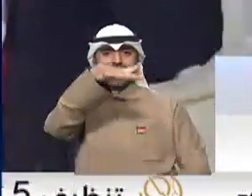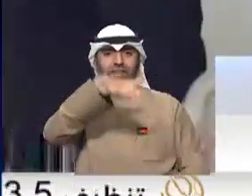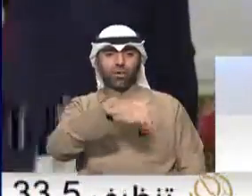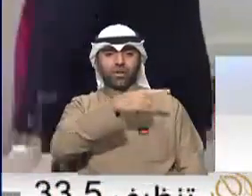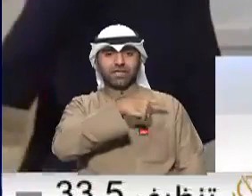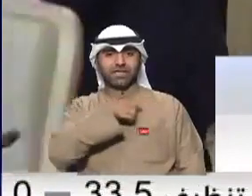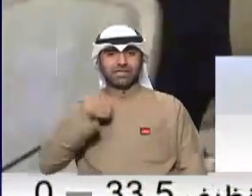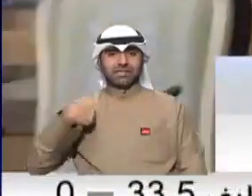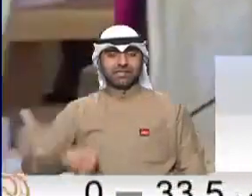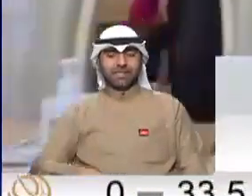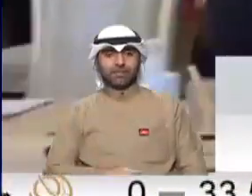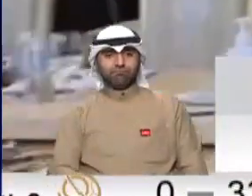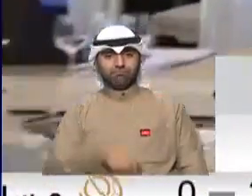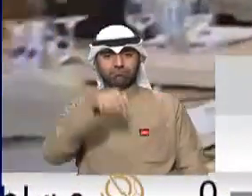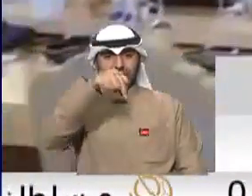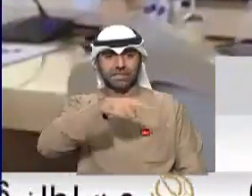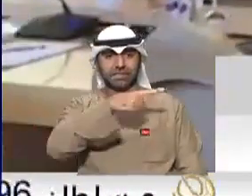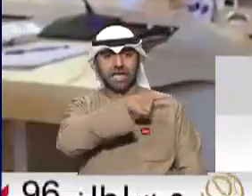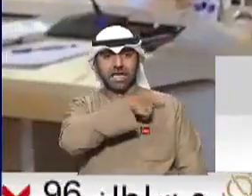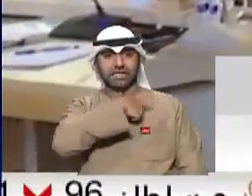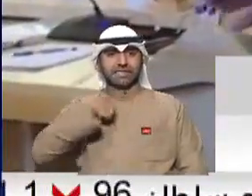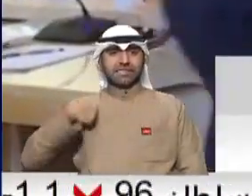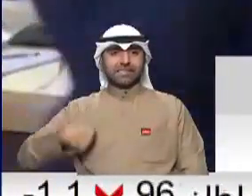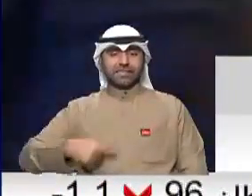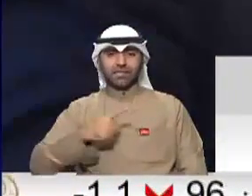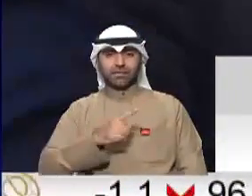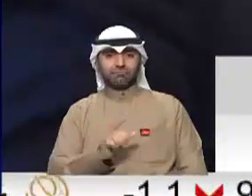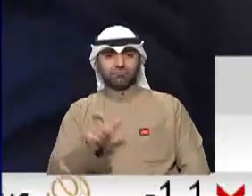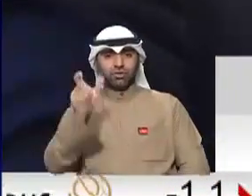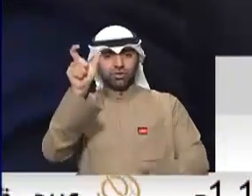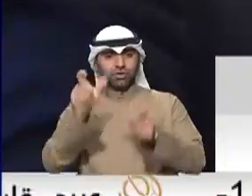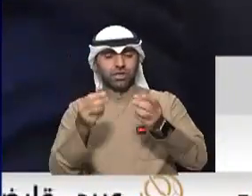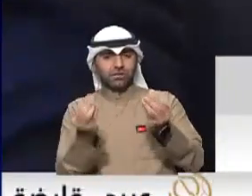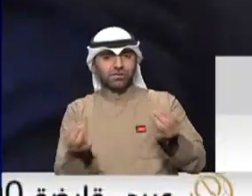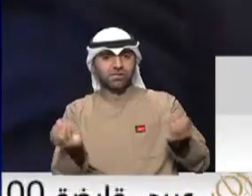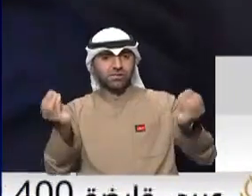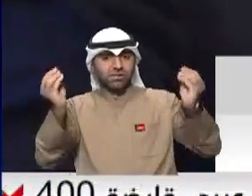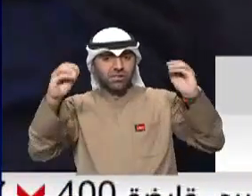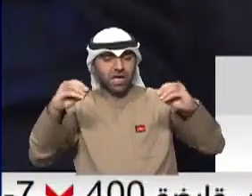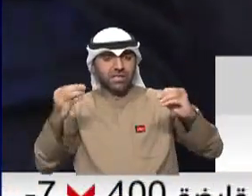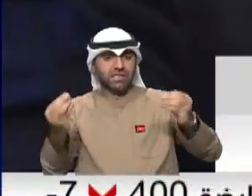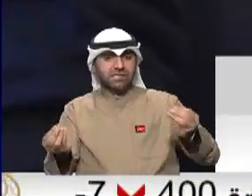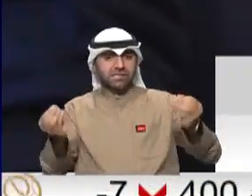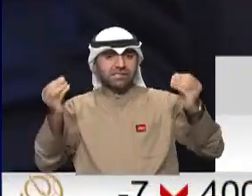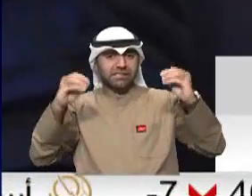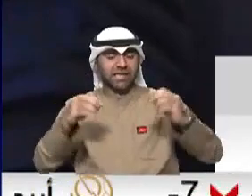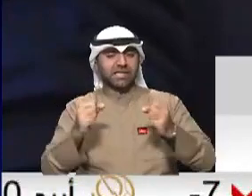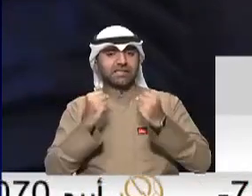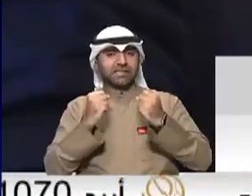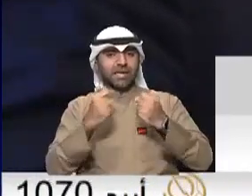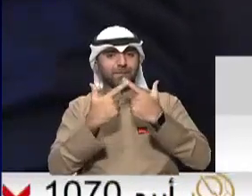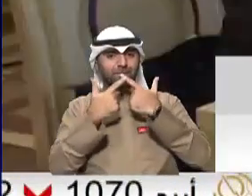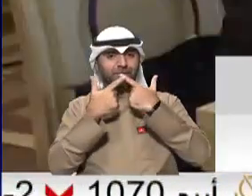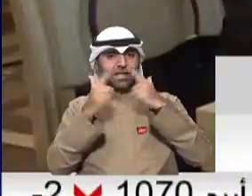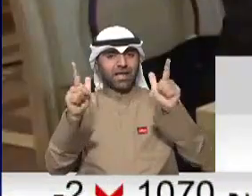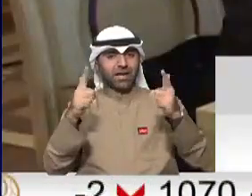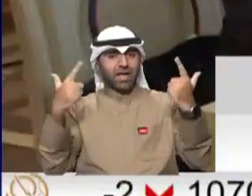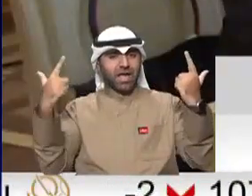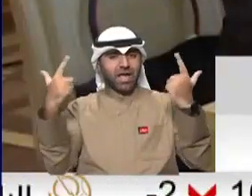وهي بالفعل لا تريد أن تدخل في مشاكل عسكرية وتبدد ثرواتها ومواردها